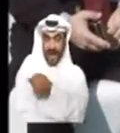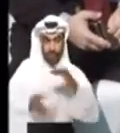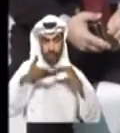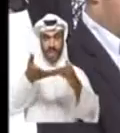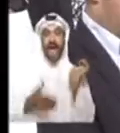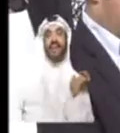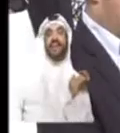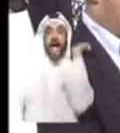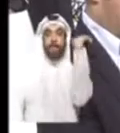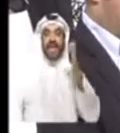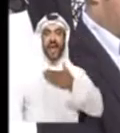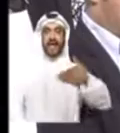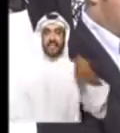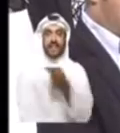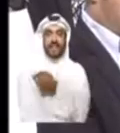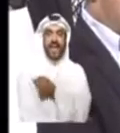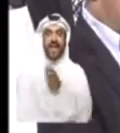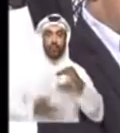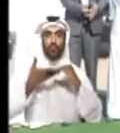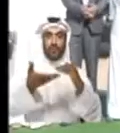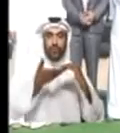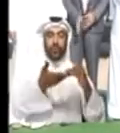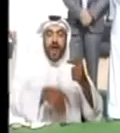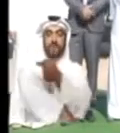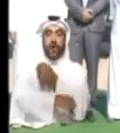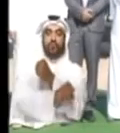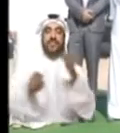لهم في مختلف المراكز والمستشفيات